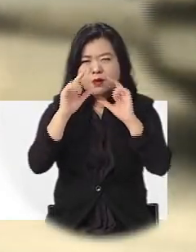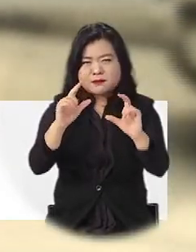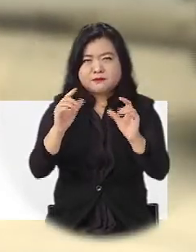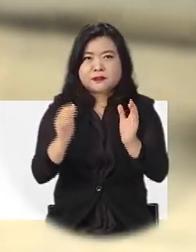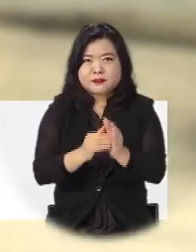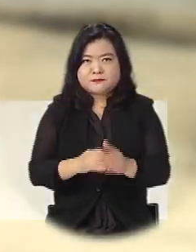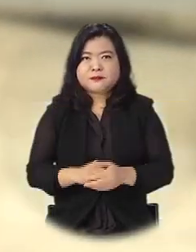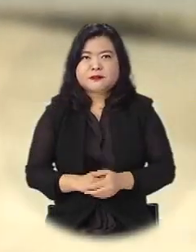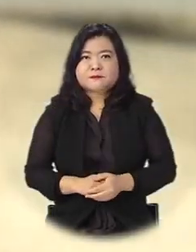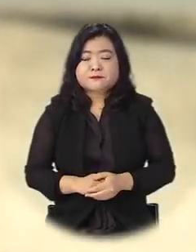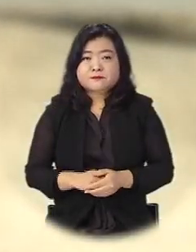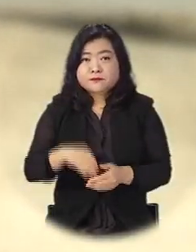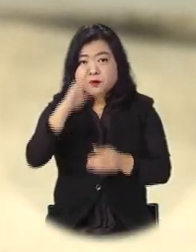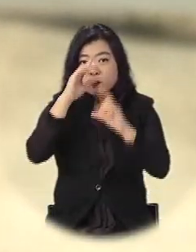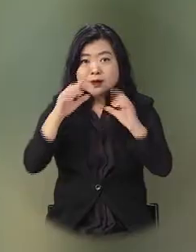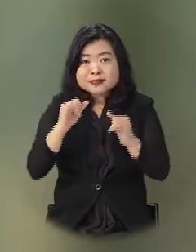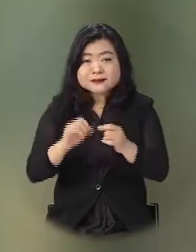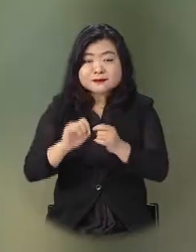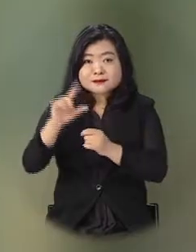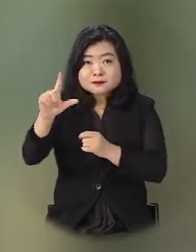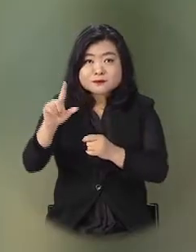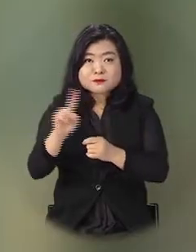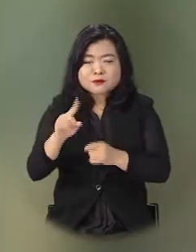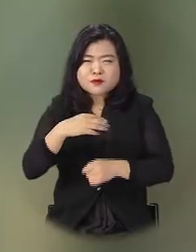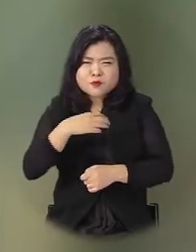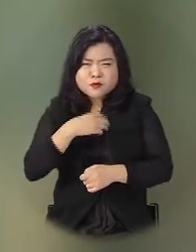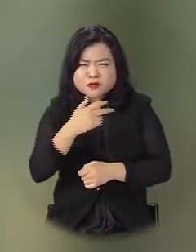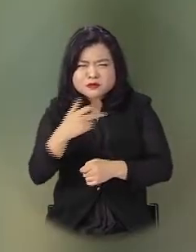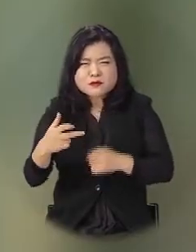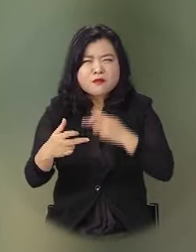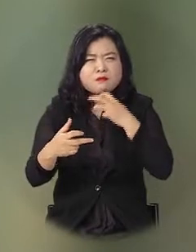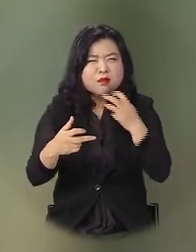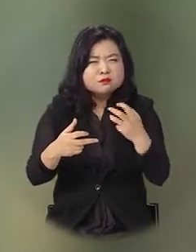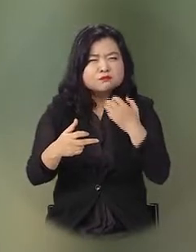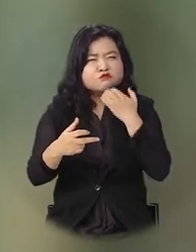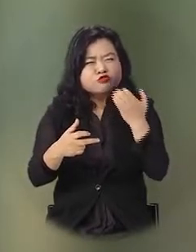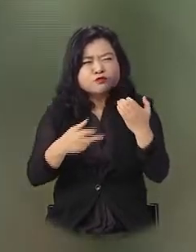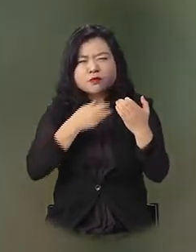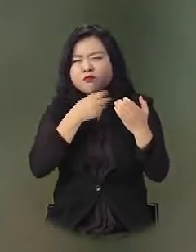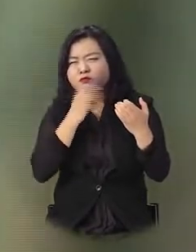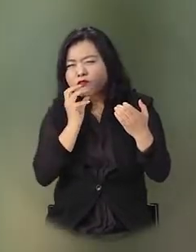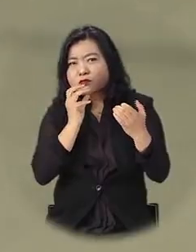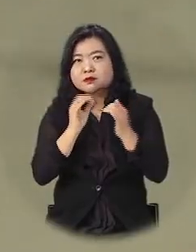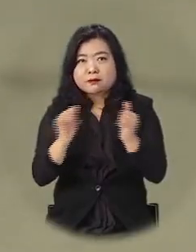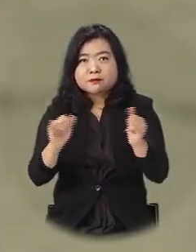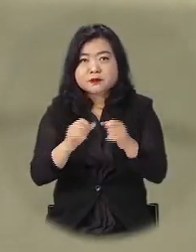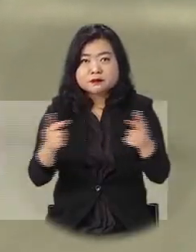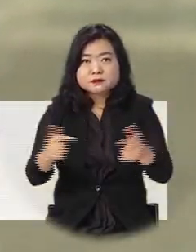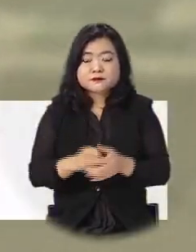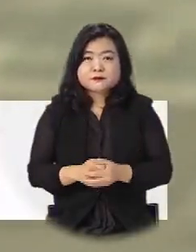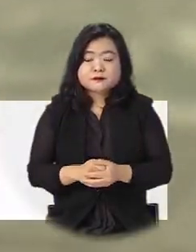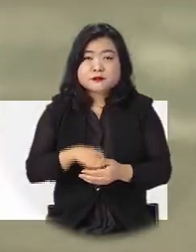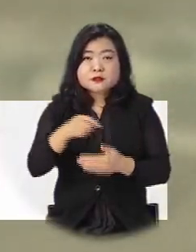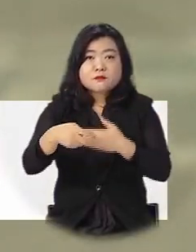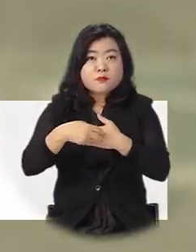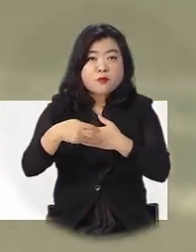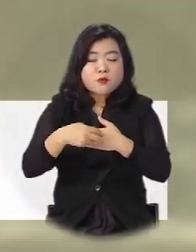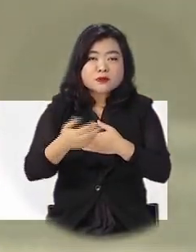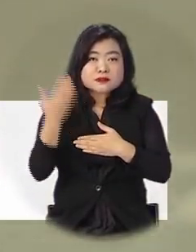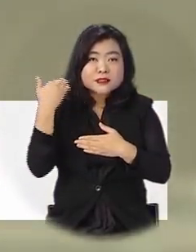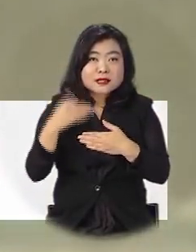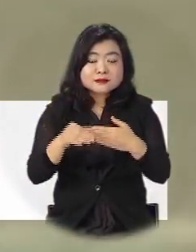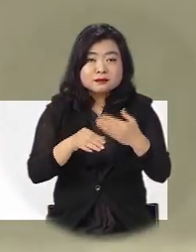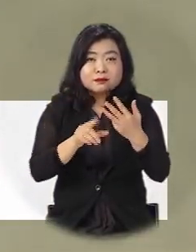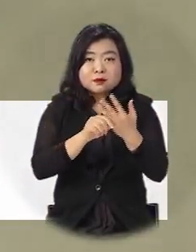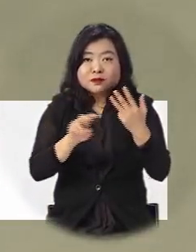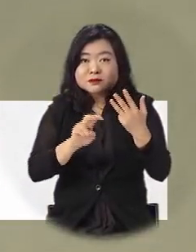받았습니다. 확진자 대부분이 고위험군인 8, 90대 고령층으로 알려졌습니다. 이 병원은 지난 20일